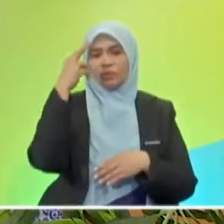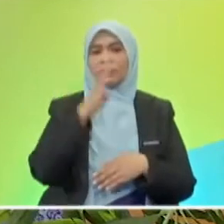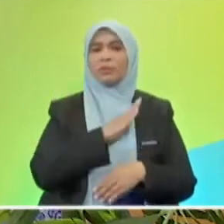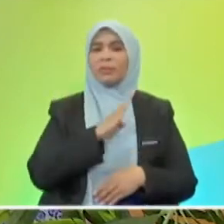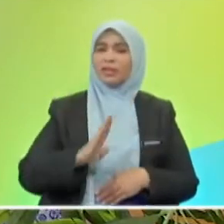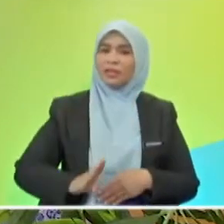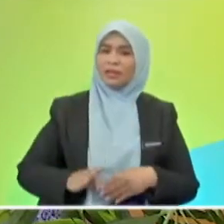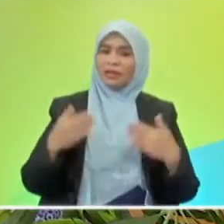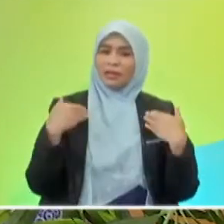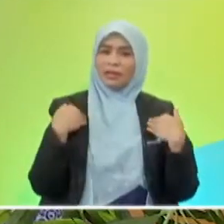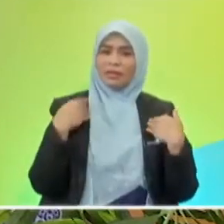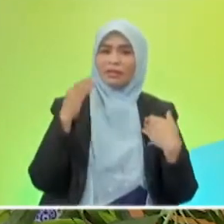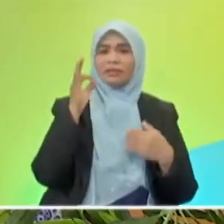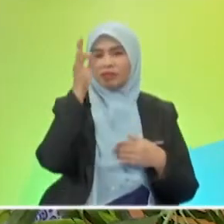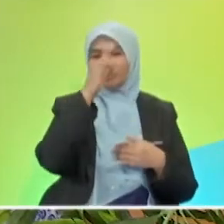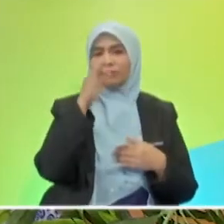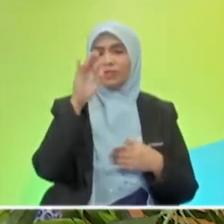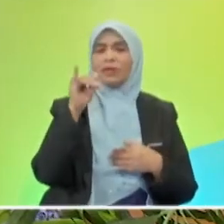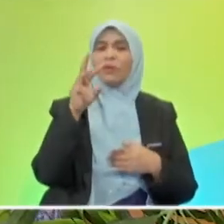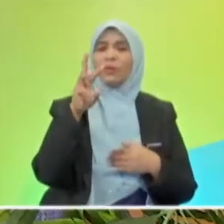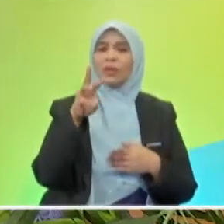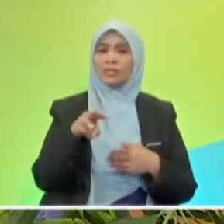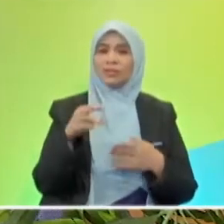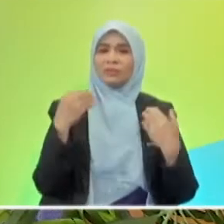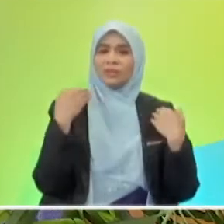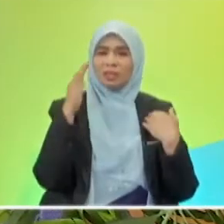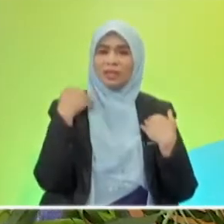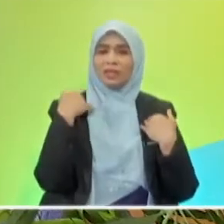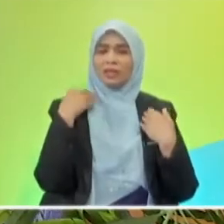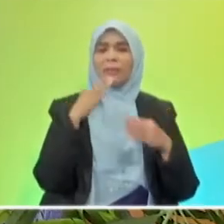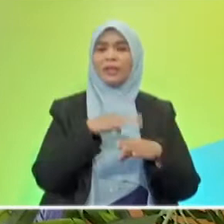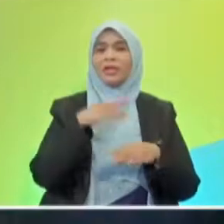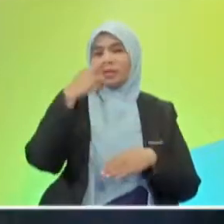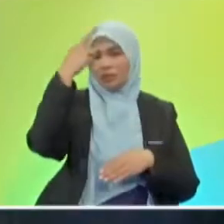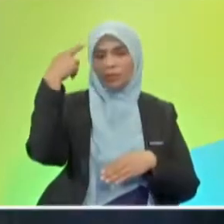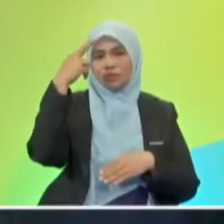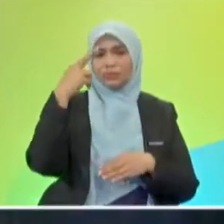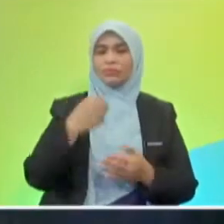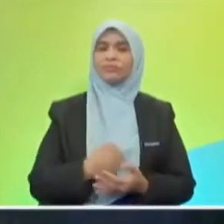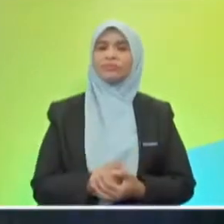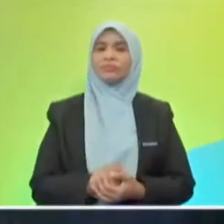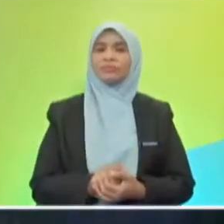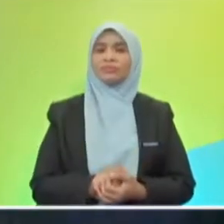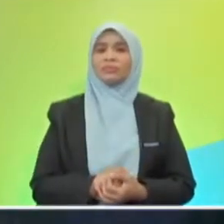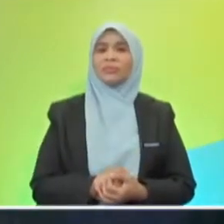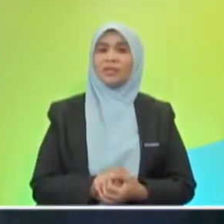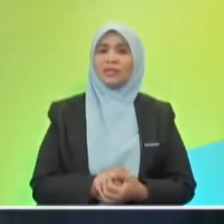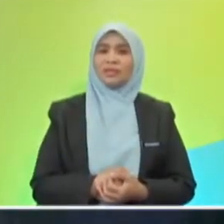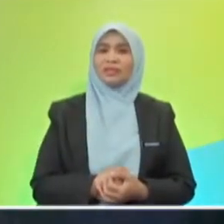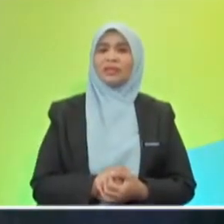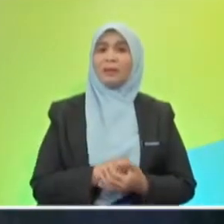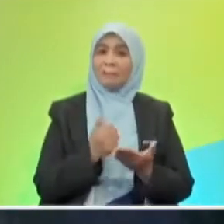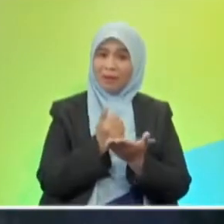sifat-sifat yang wajib ada pada seorang rasul Apakah dia yaitu apa Diamond Eh kamu amanah ya